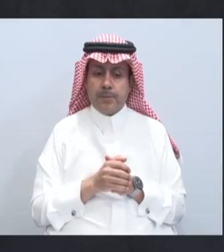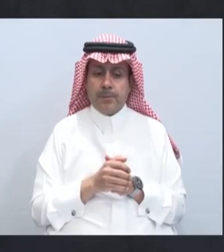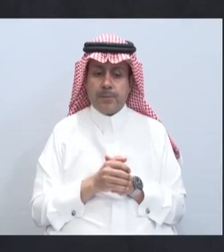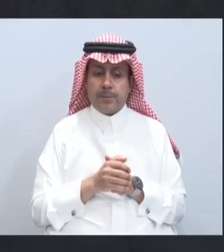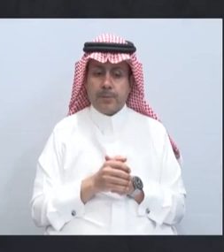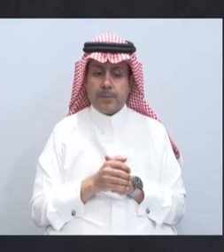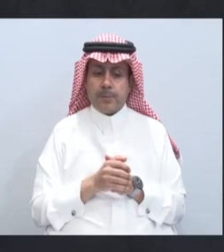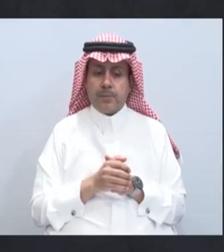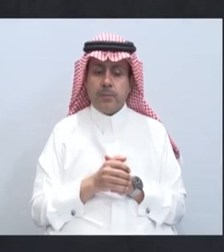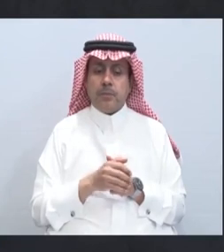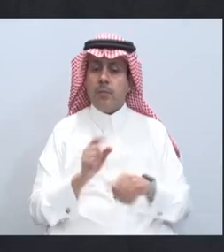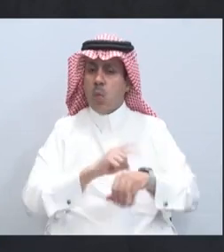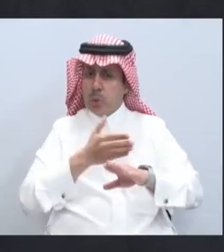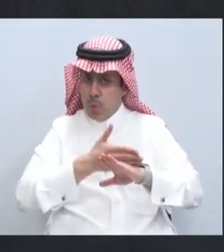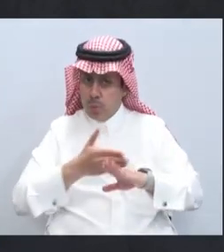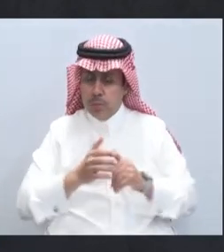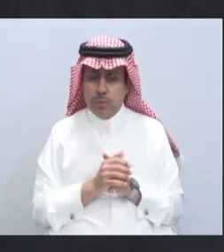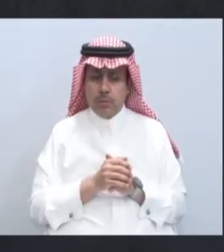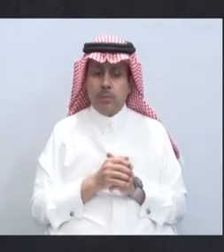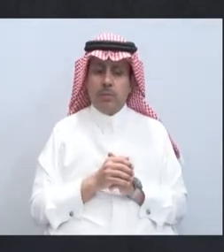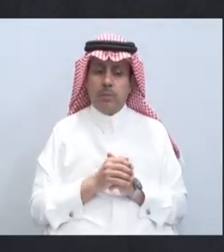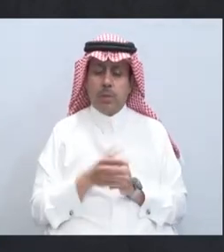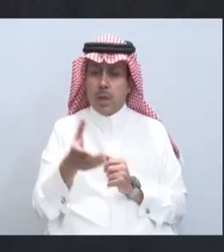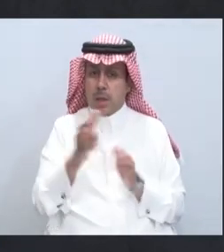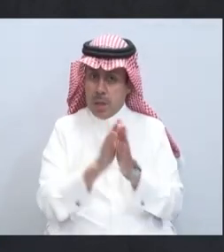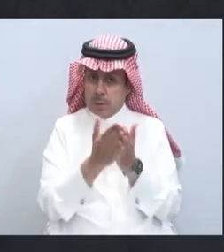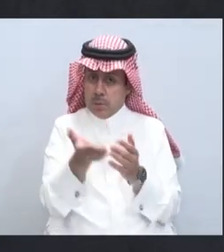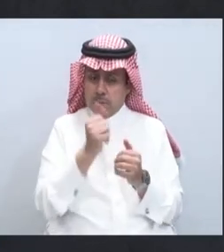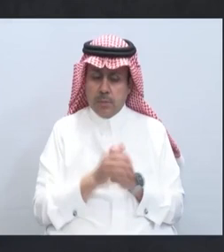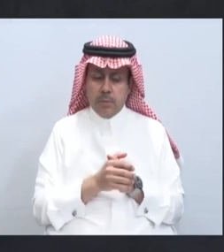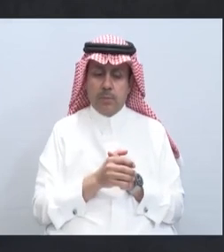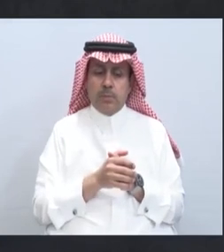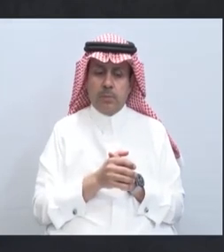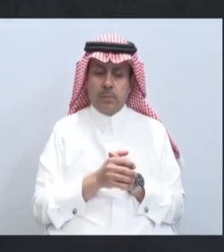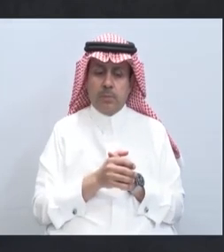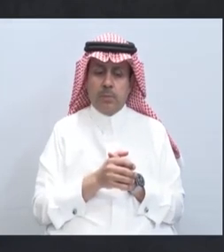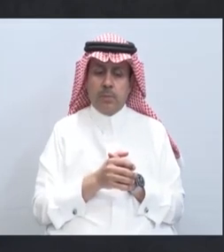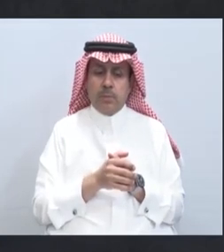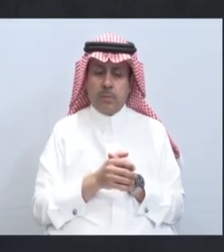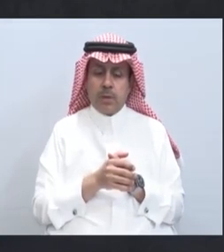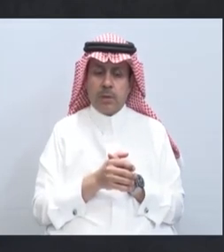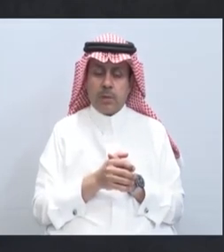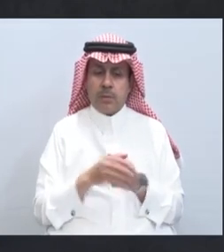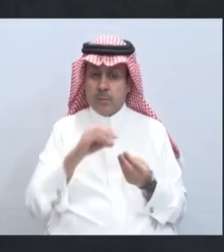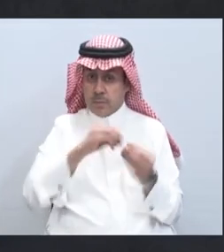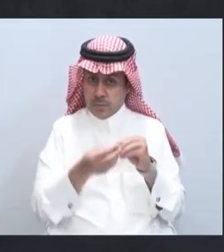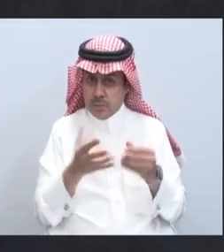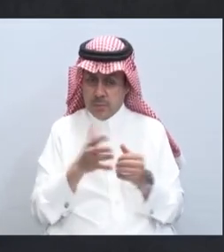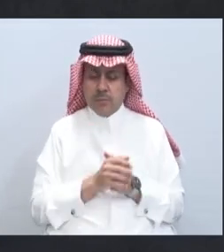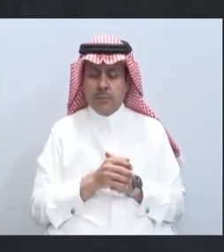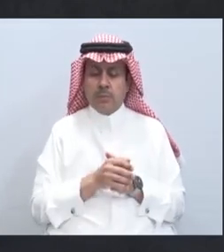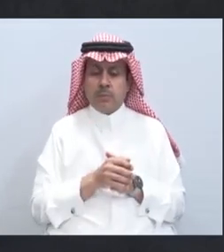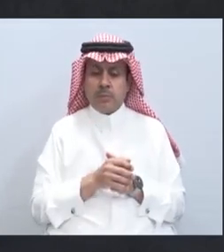فقد ياخذ يعني وقت لاجل الحصول على الوعاء لكن في عمليات التقنيه هي تساعد